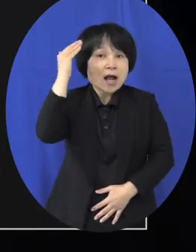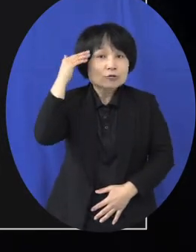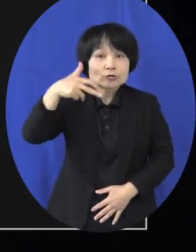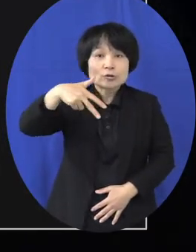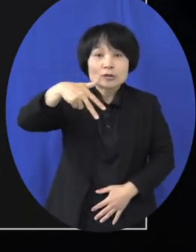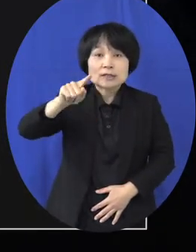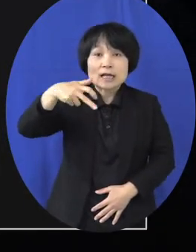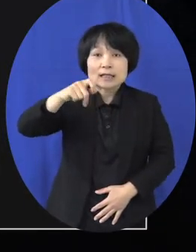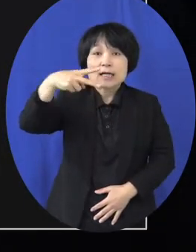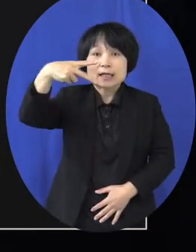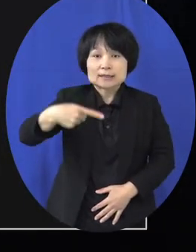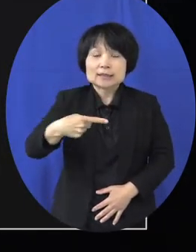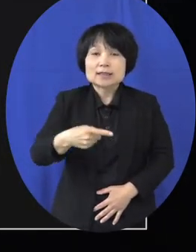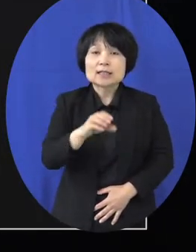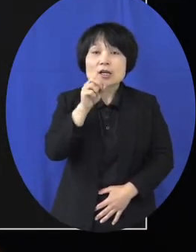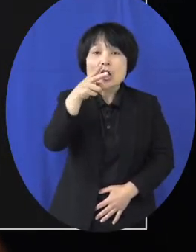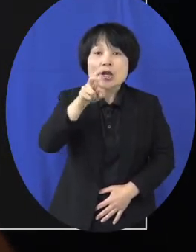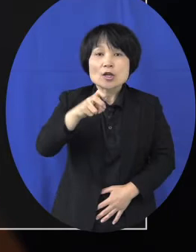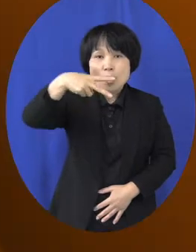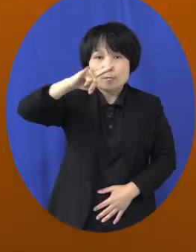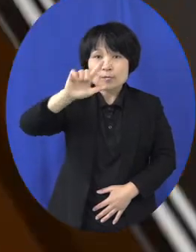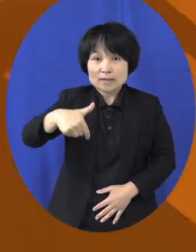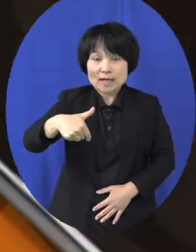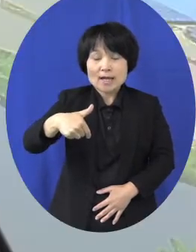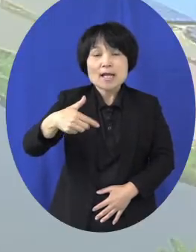섬유연구소에서 염색기 조작원을 모집합니다.